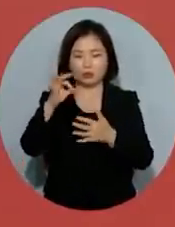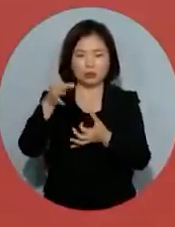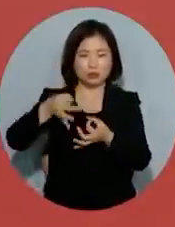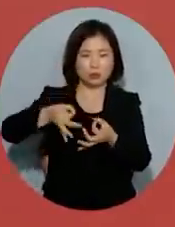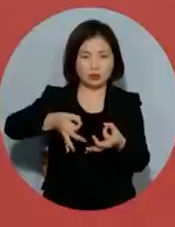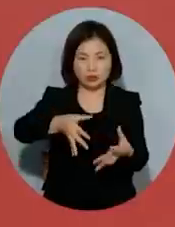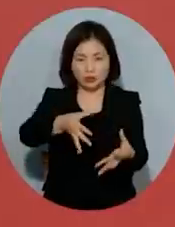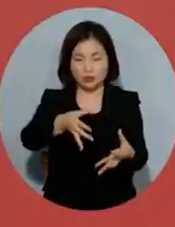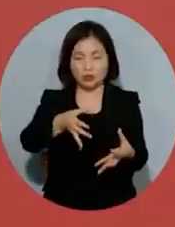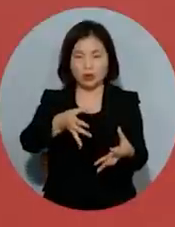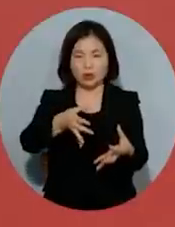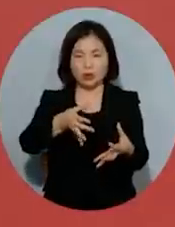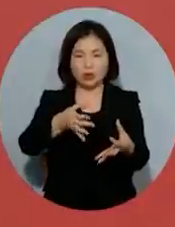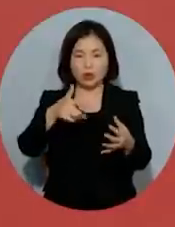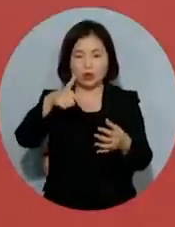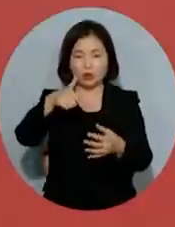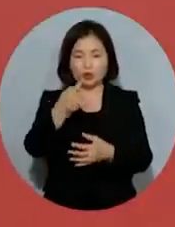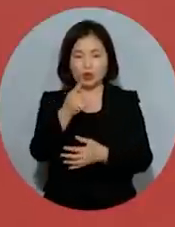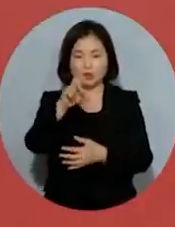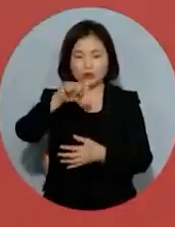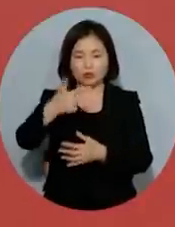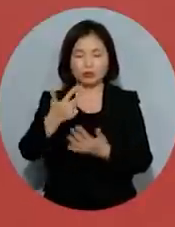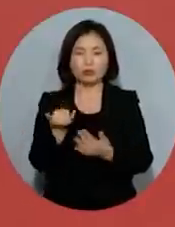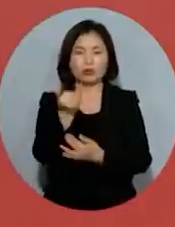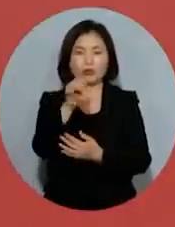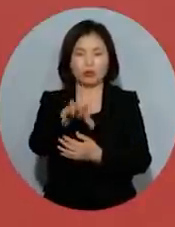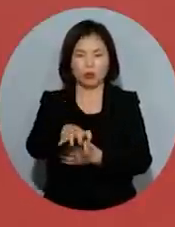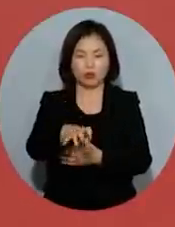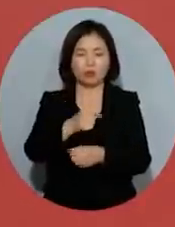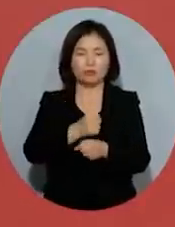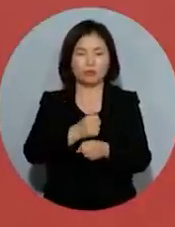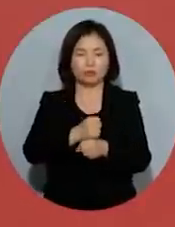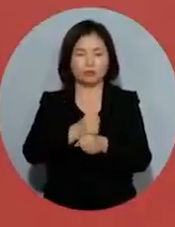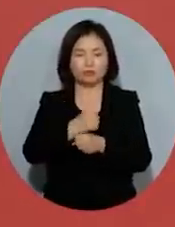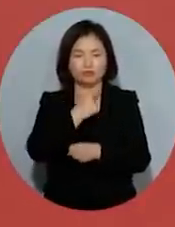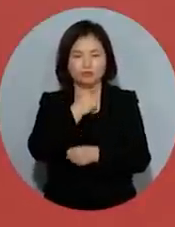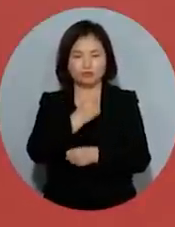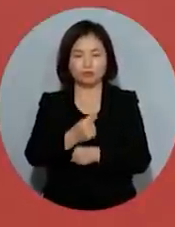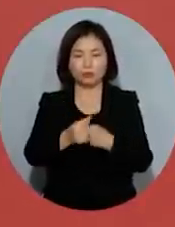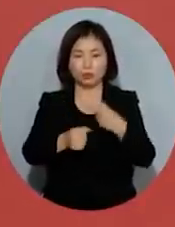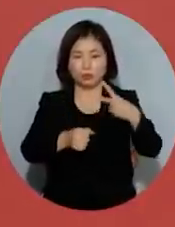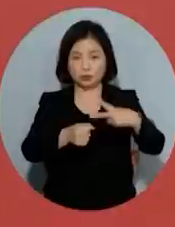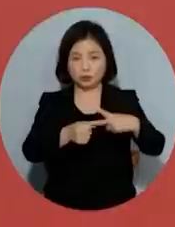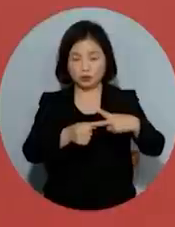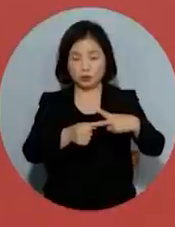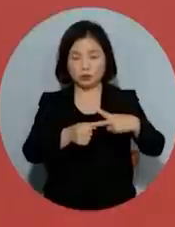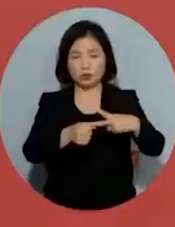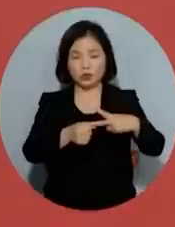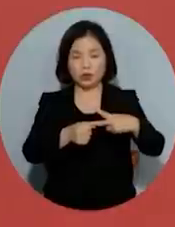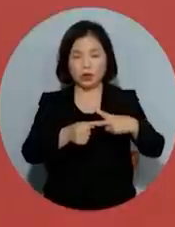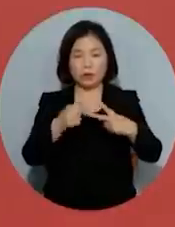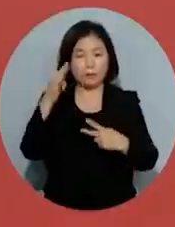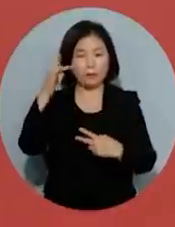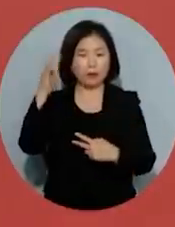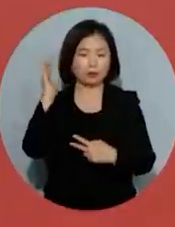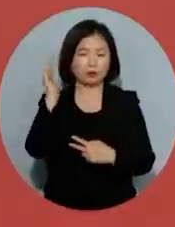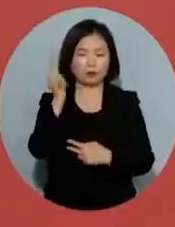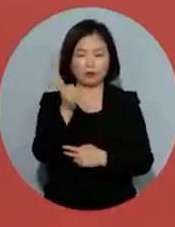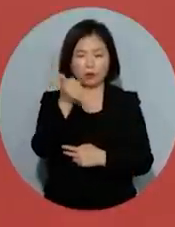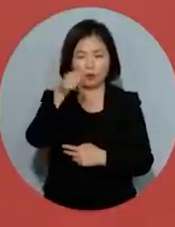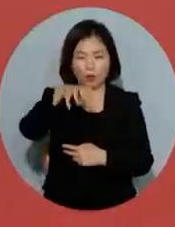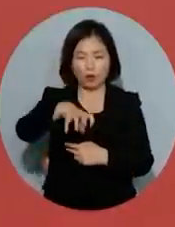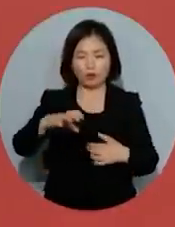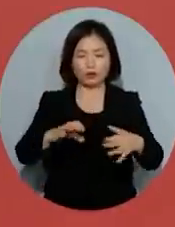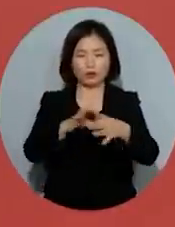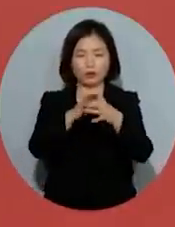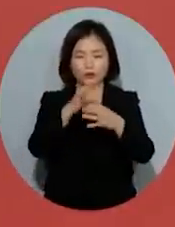들여서 관문공항으로 만들도록 하겠습니다. 두 번째, 박정희 공항에 연계를